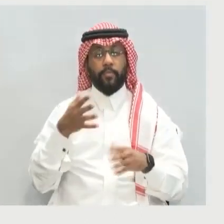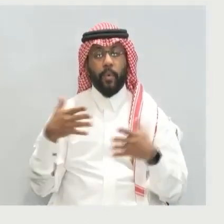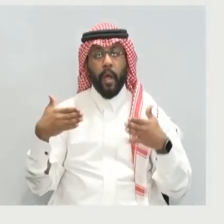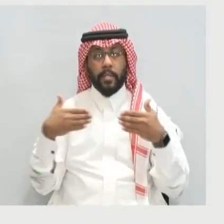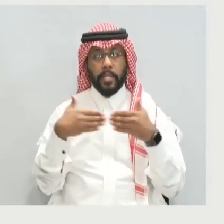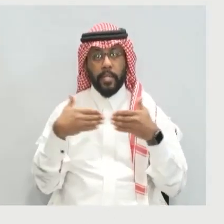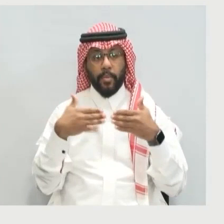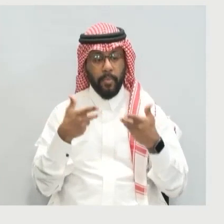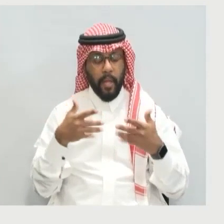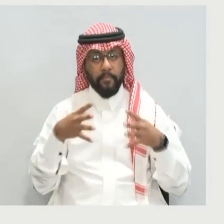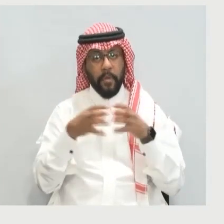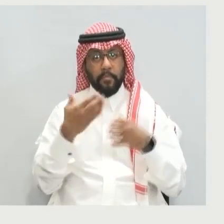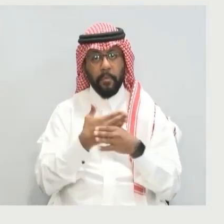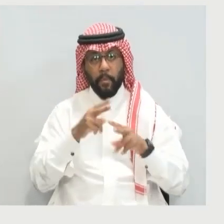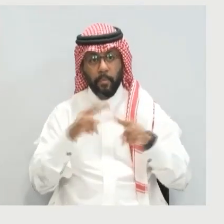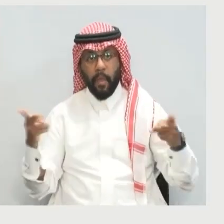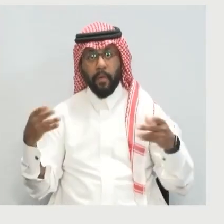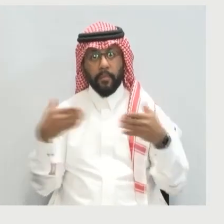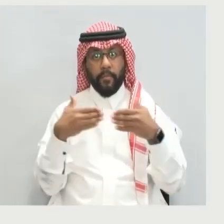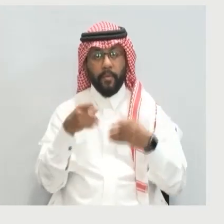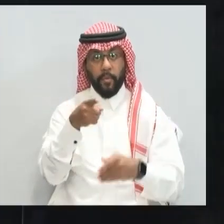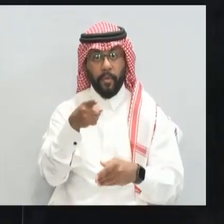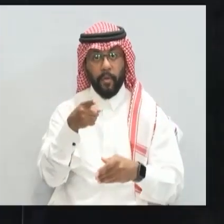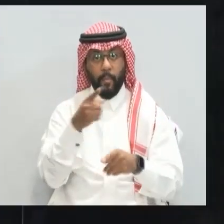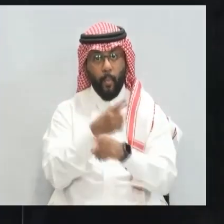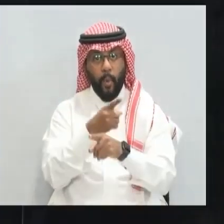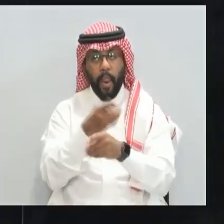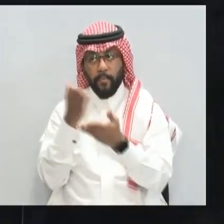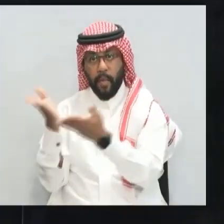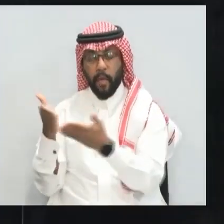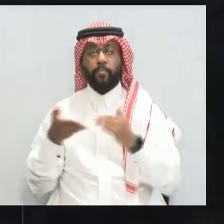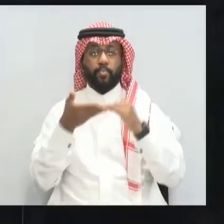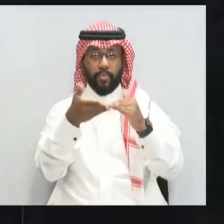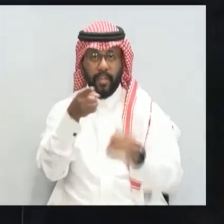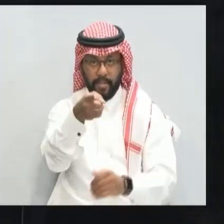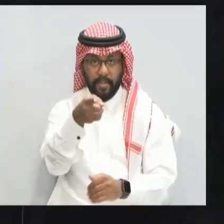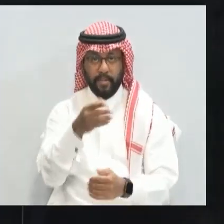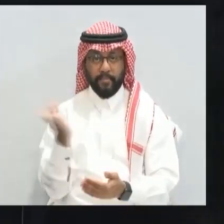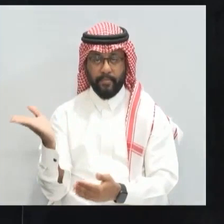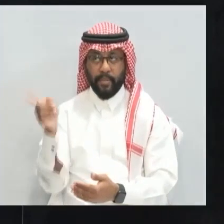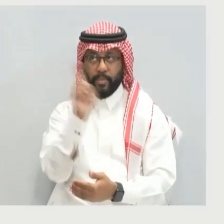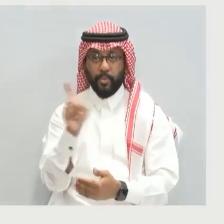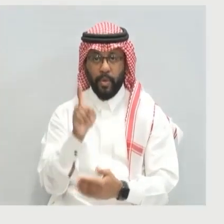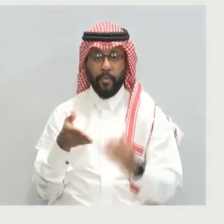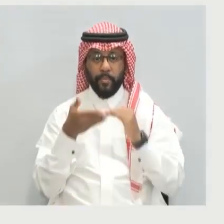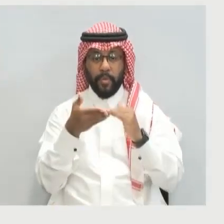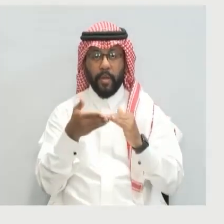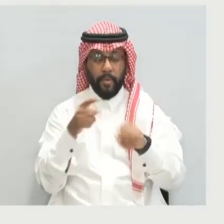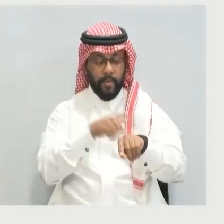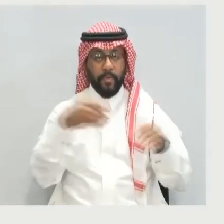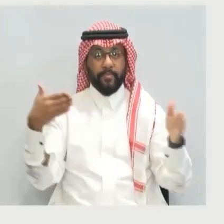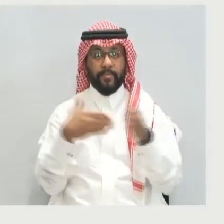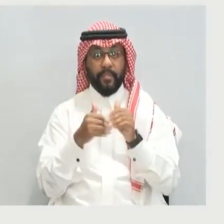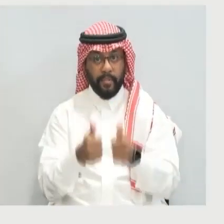التصادم لتفسير سبب تغير هذا التفاعل بامكان معلمك او معلمتك مساعدتك في حل هذا النشاط الى هنا